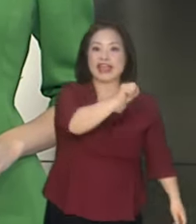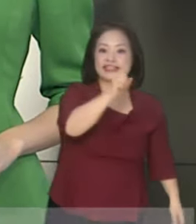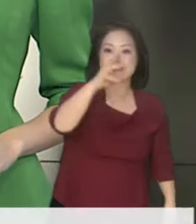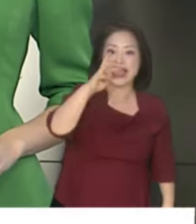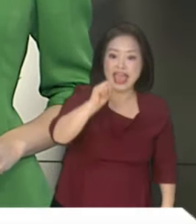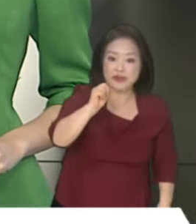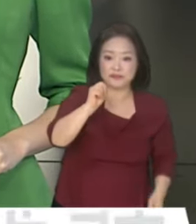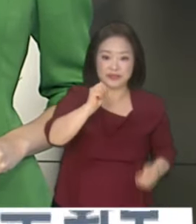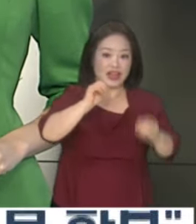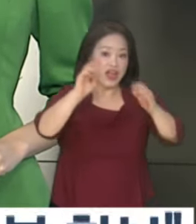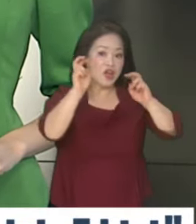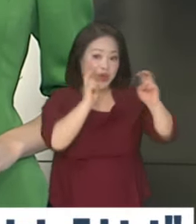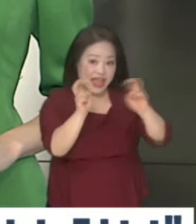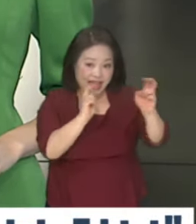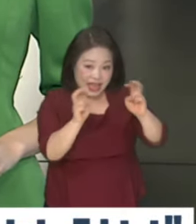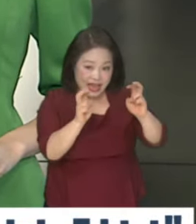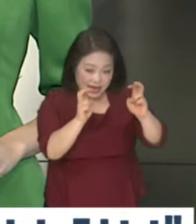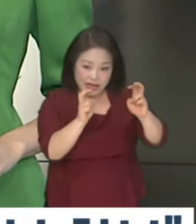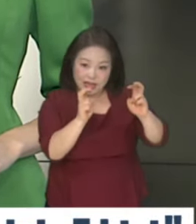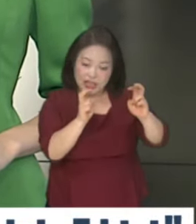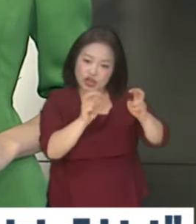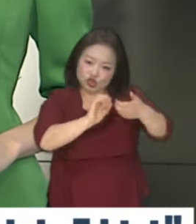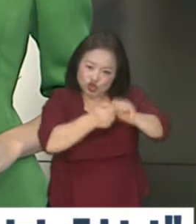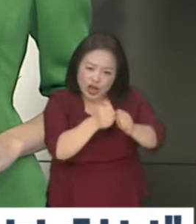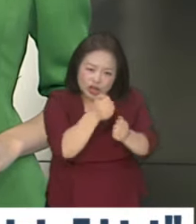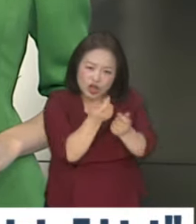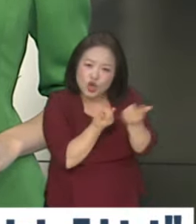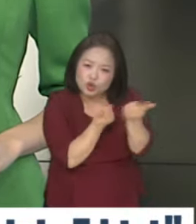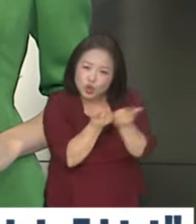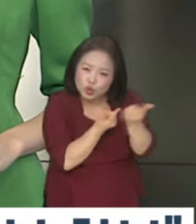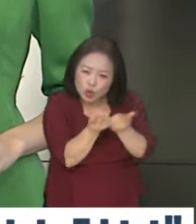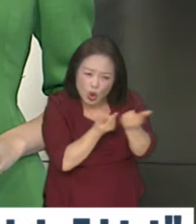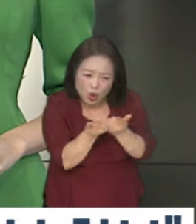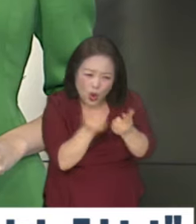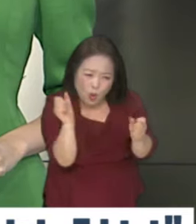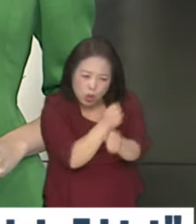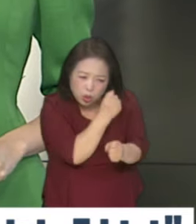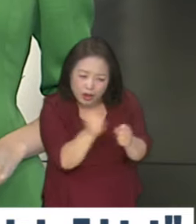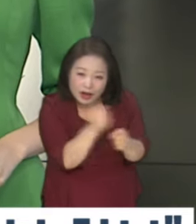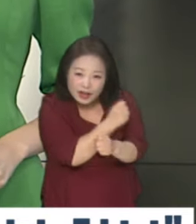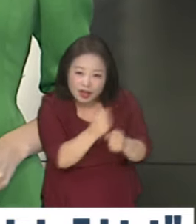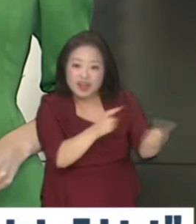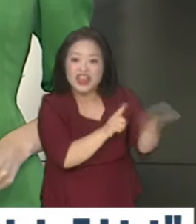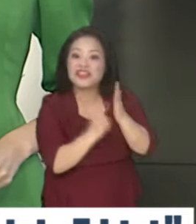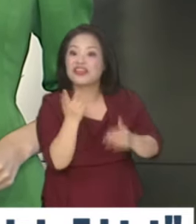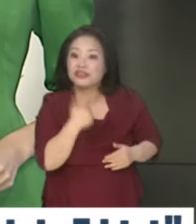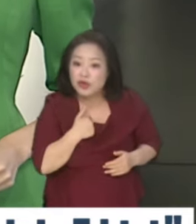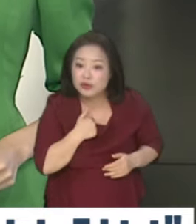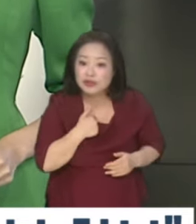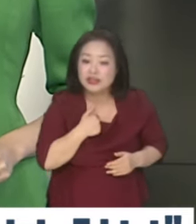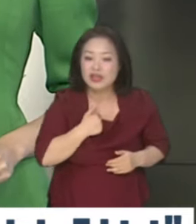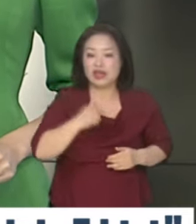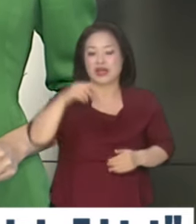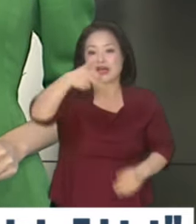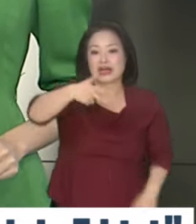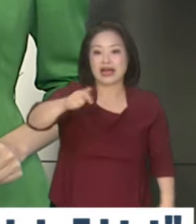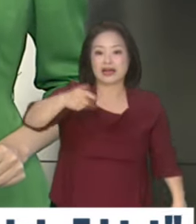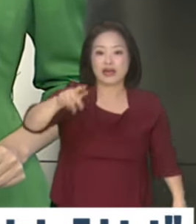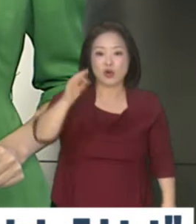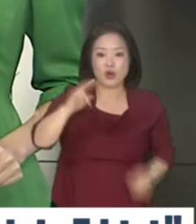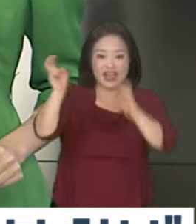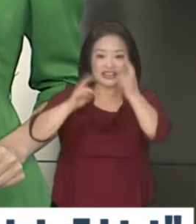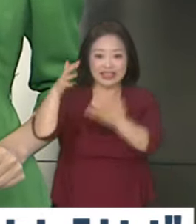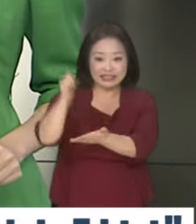SM 엔터테인먼트 시세 조정 혐의로 구속된 김범수 카카오 경영쇄신 위원장이 연이틀 검찰 조사를 받았습니다. 네,